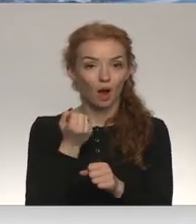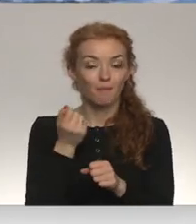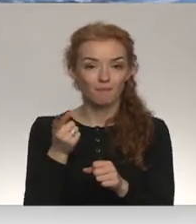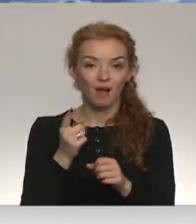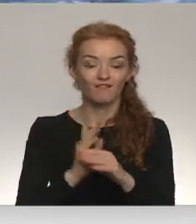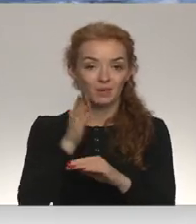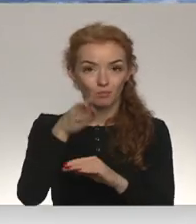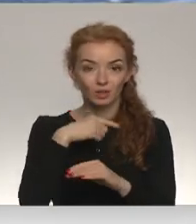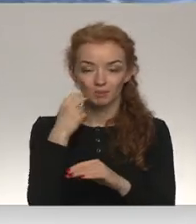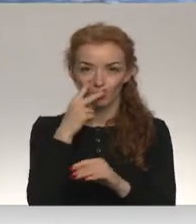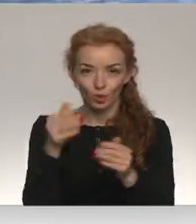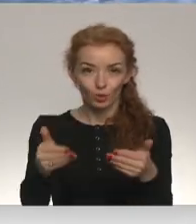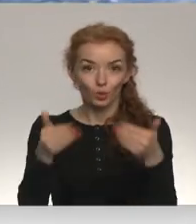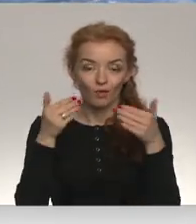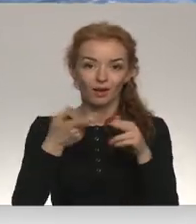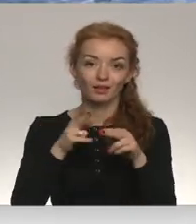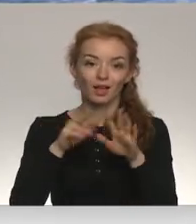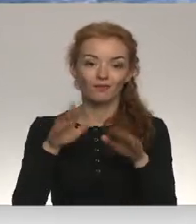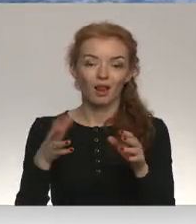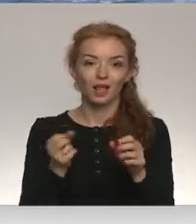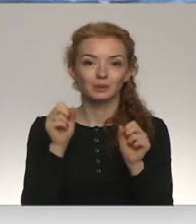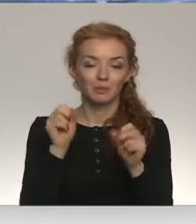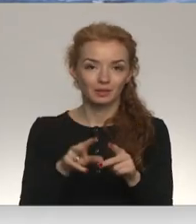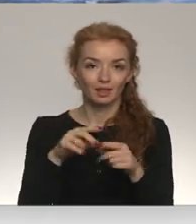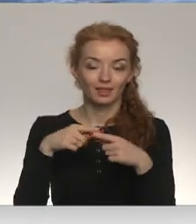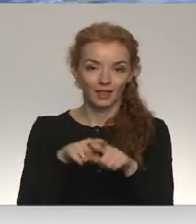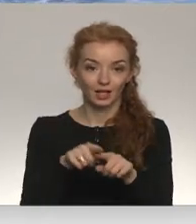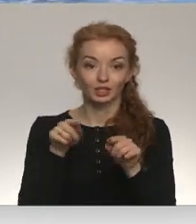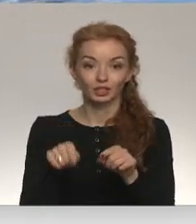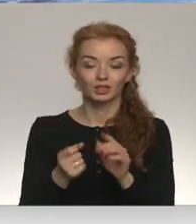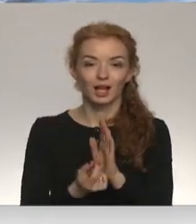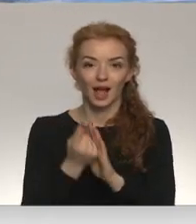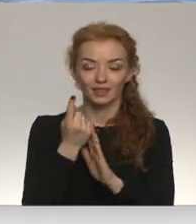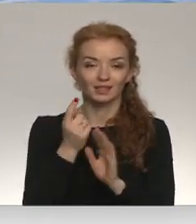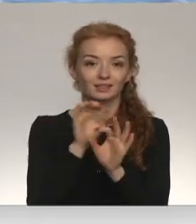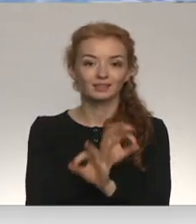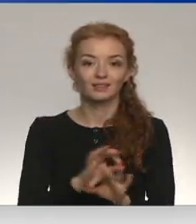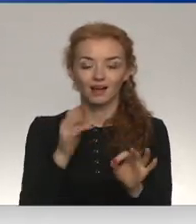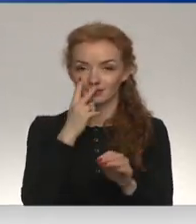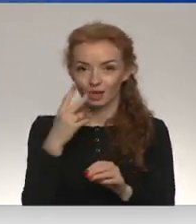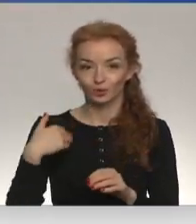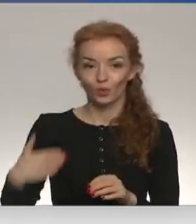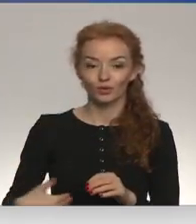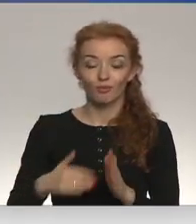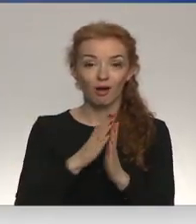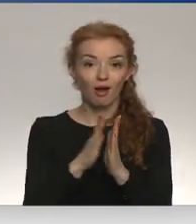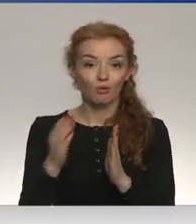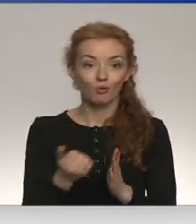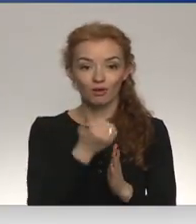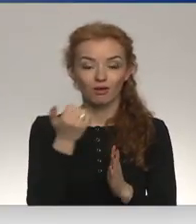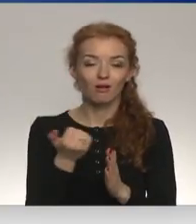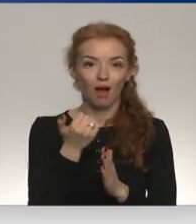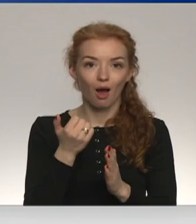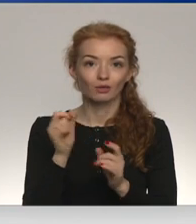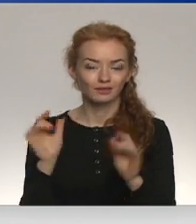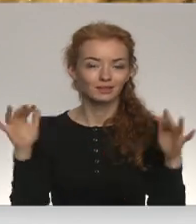dejas gribas redzēt tuvāk, tad var arī ar abruņotu aci. Šis dabas radītais maģiskais skats Kuldīgā katru gadu pievilina daudz tā